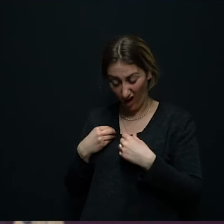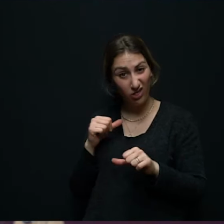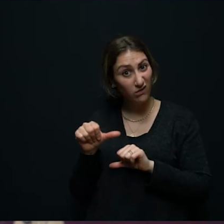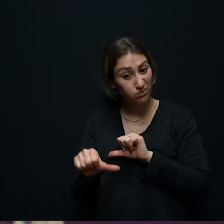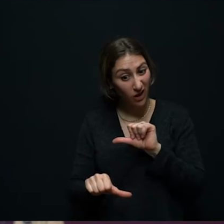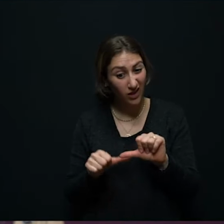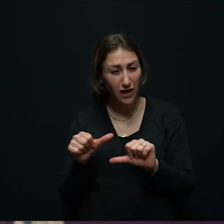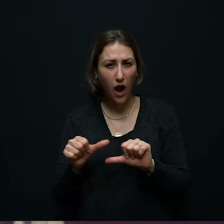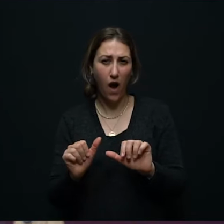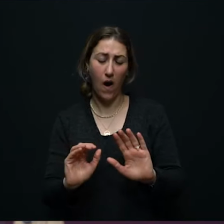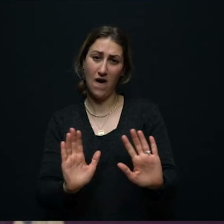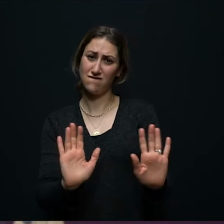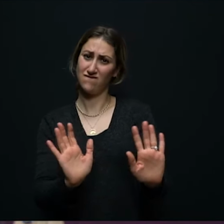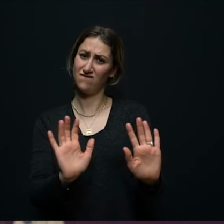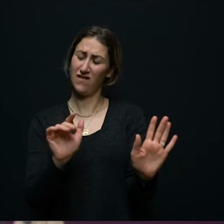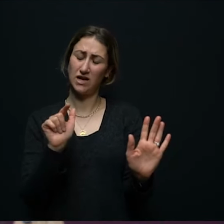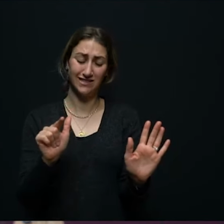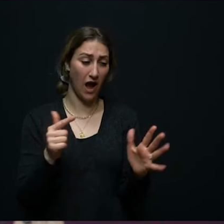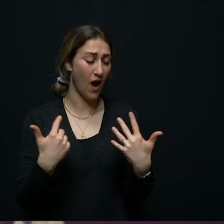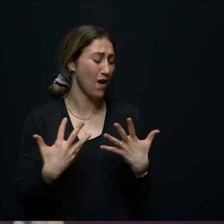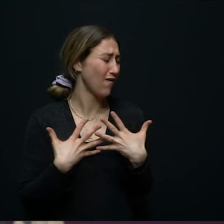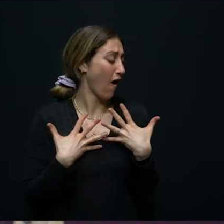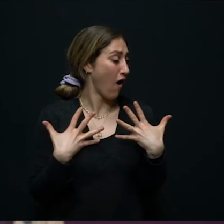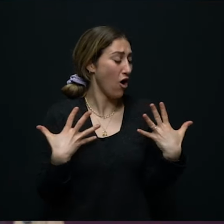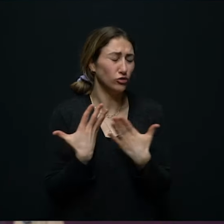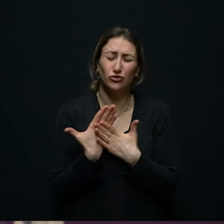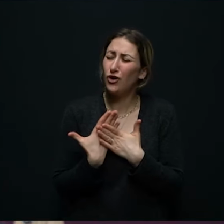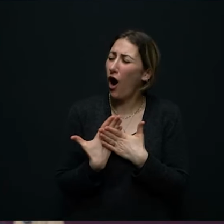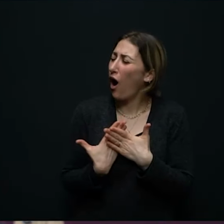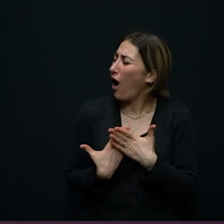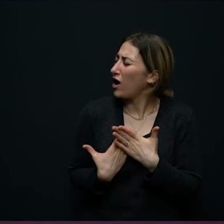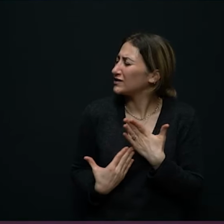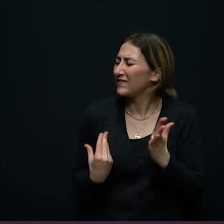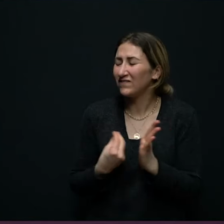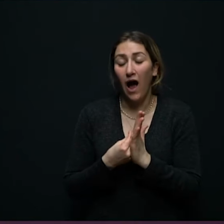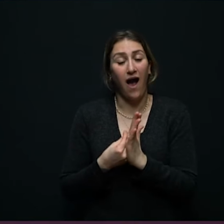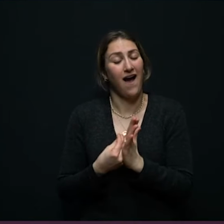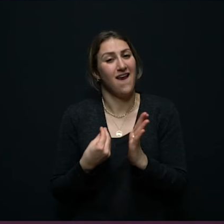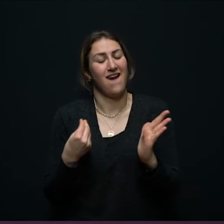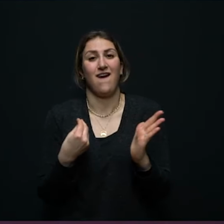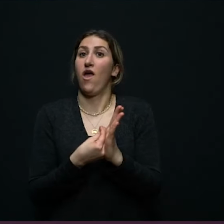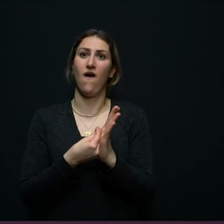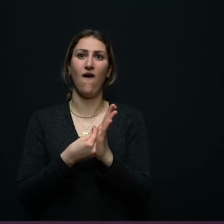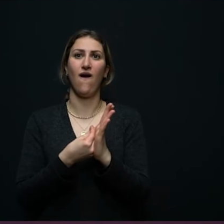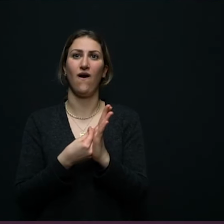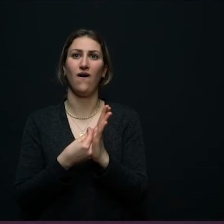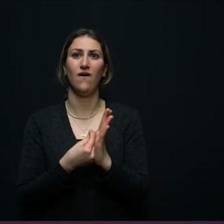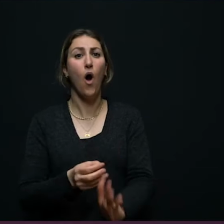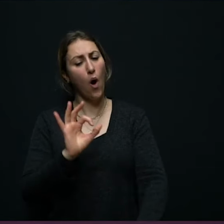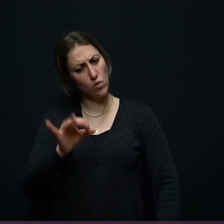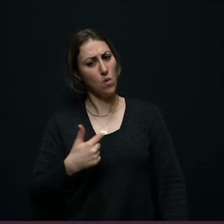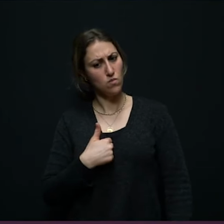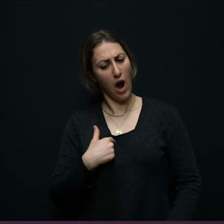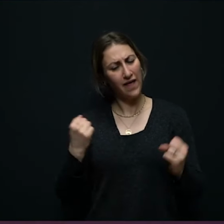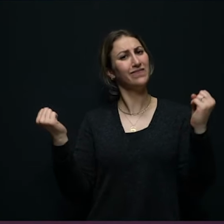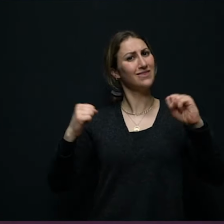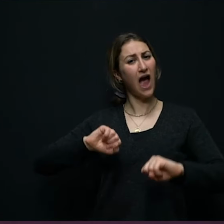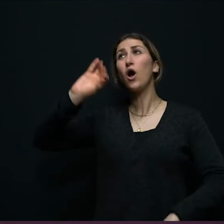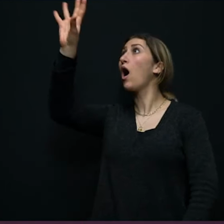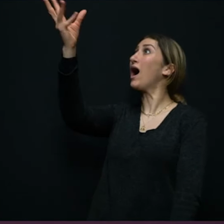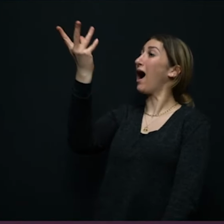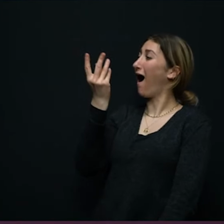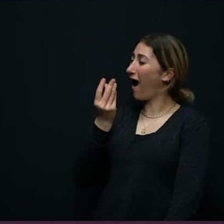sainteté est vu comme quelque chose ah non moi je veux bien la grh bien la joie je veux bien tapé des mains je mets la